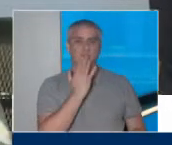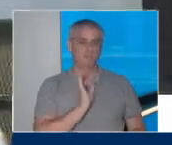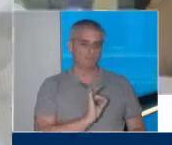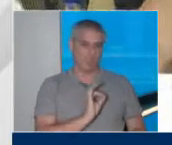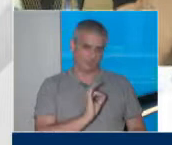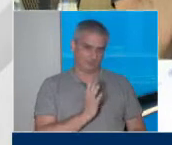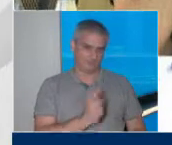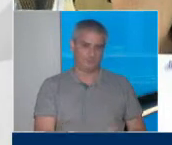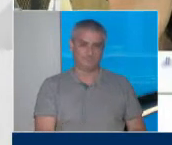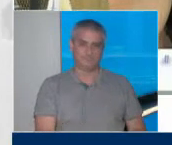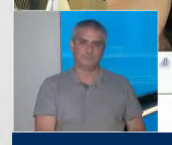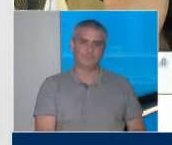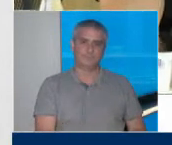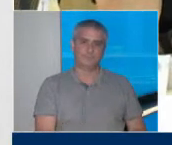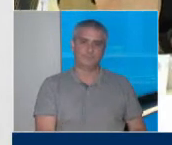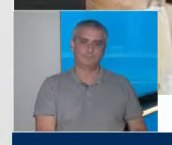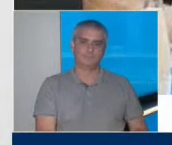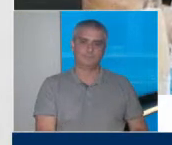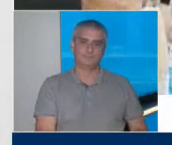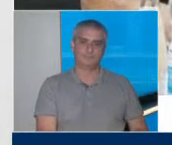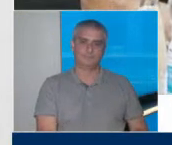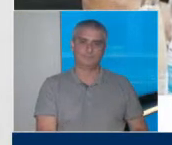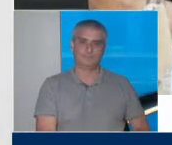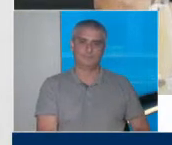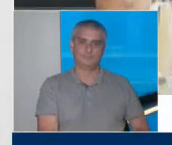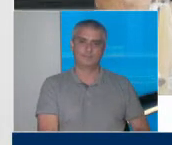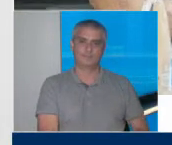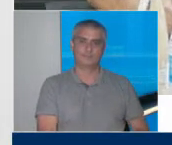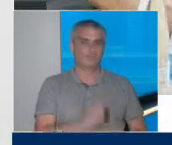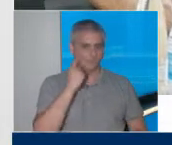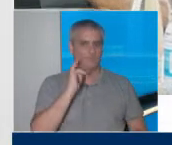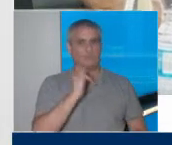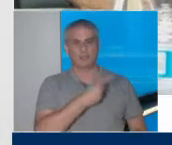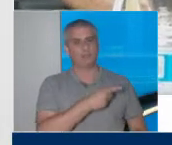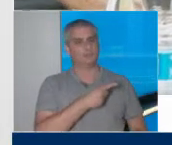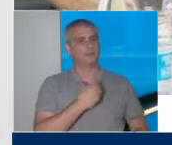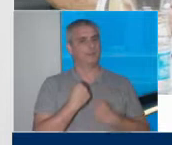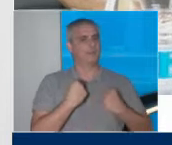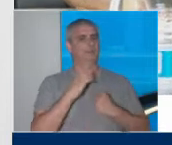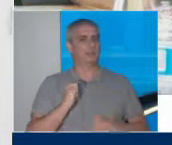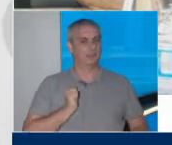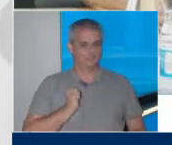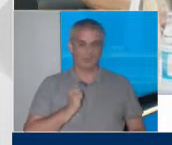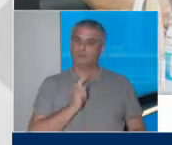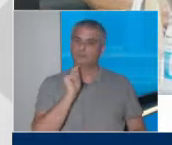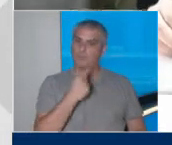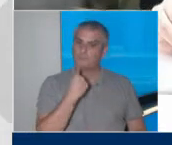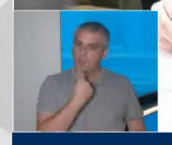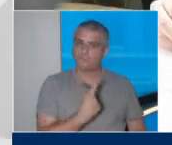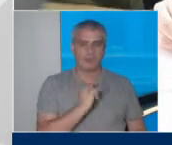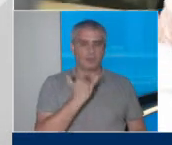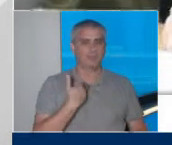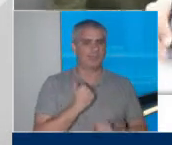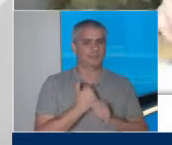אני שופט את זה מהזווית המאוד מאוד צרה שלי. אני חושב שזה דווקא כן מחזק את צהל, שבא ואומר, אנחנו לפי